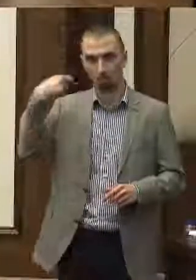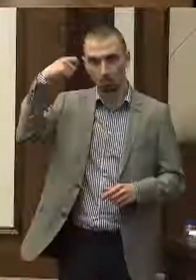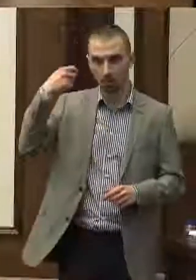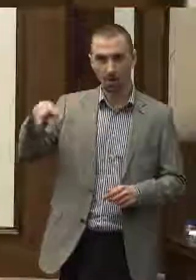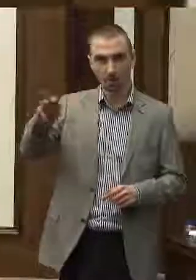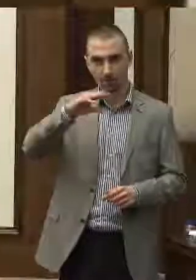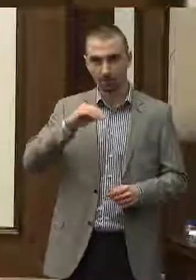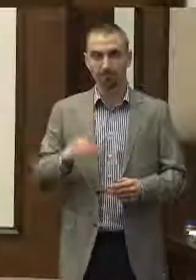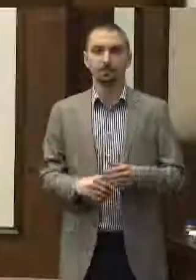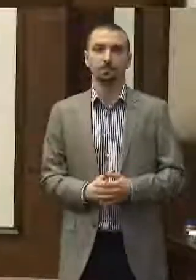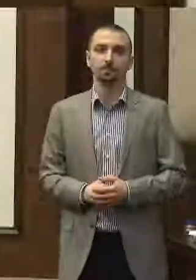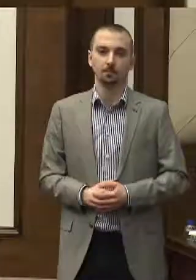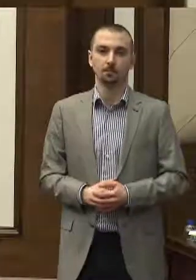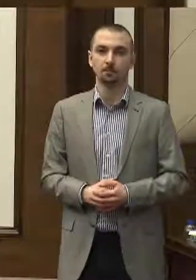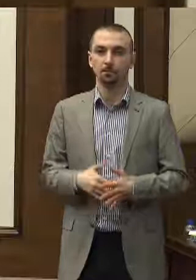Muhtarlarımız,